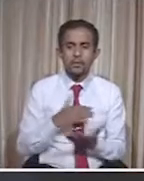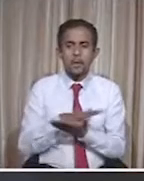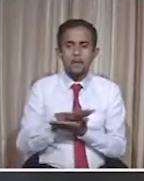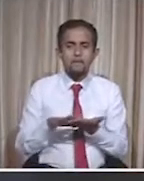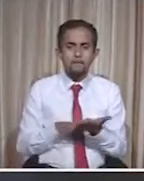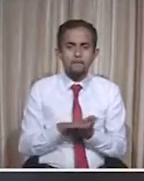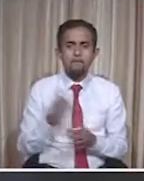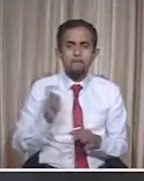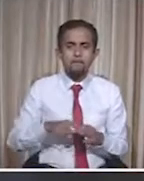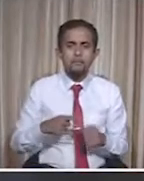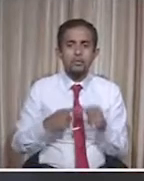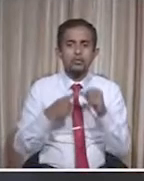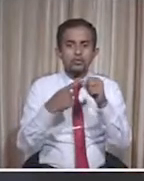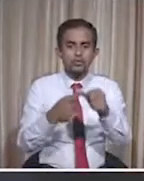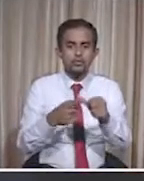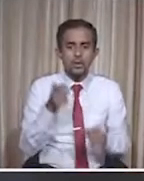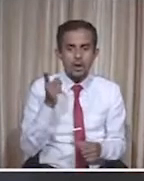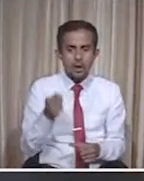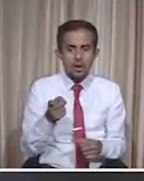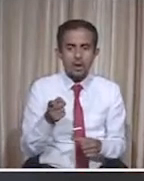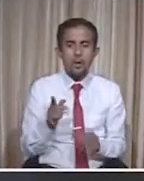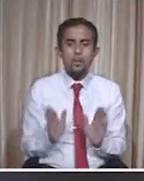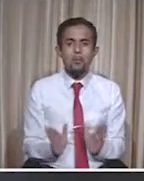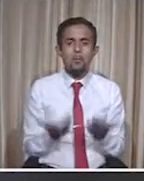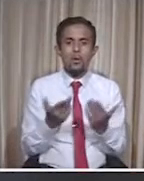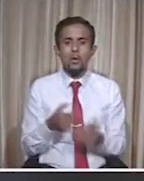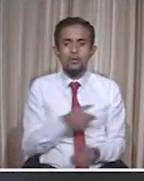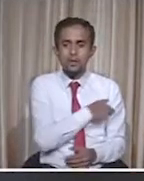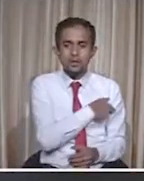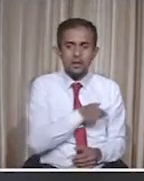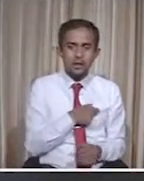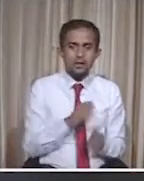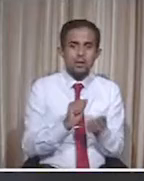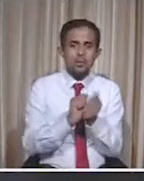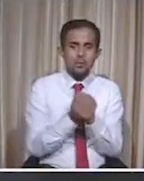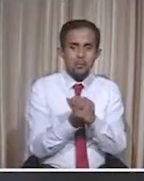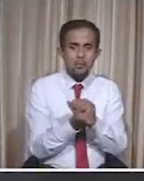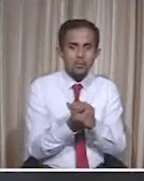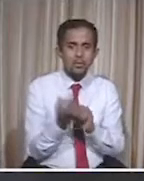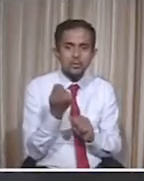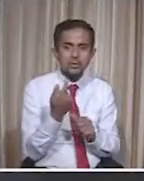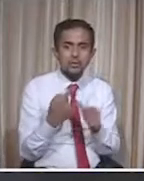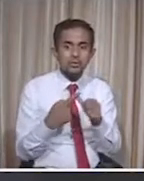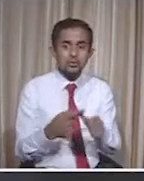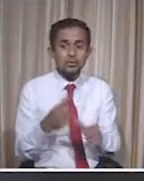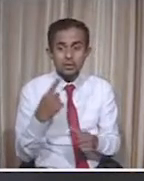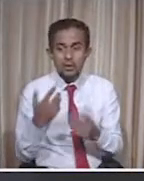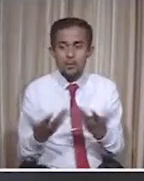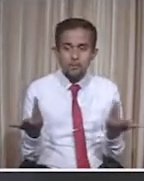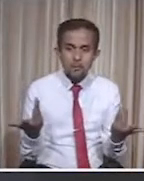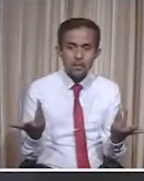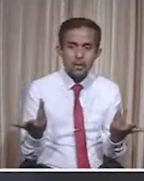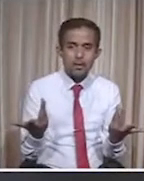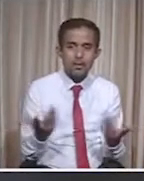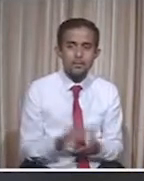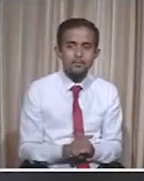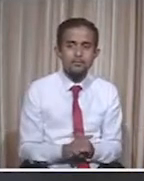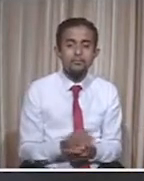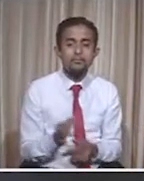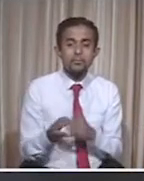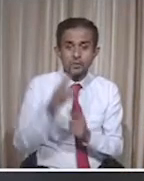පැහැදිලි මේ ප්‍රශ්නෙට උත්තරේ තියෙන්නේ එතනින් තමයි. පටන් ගන්න ඕනේ නායකත්වය වෙනස් කරලා. එහෙම නැතුව ආර්ථික උත්තර ගේන්න බෑ. ඒ